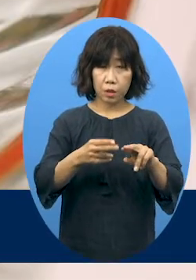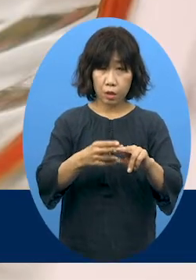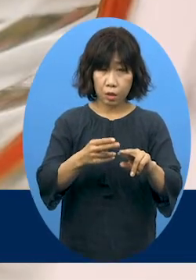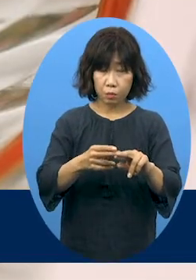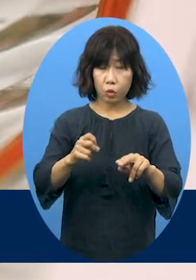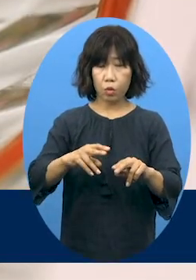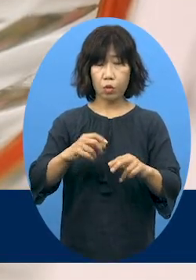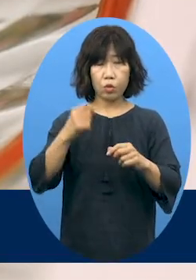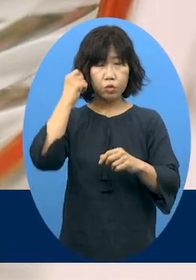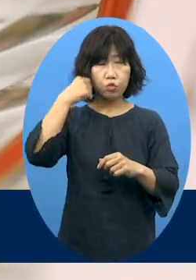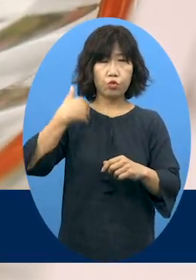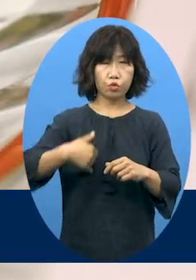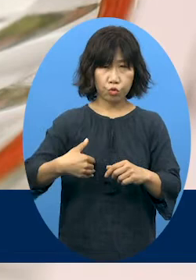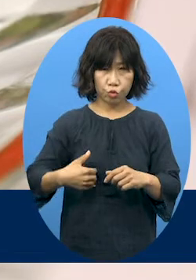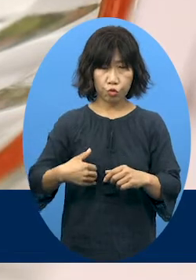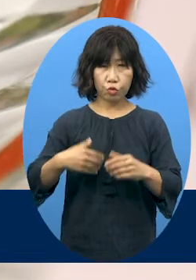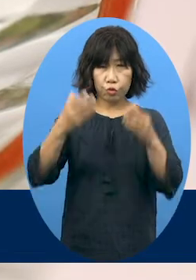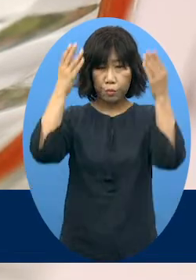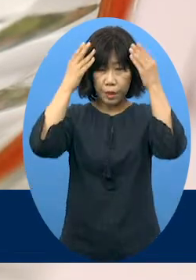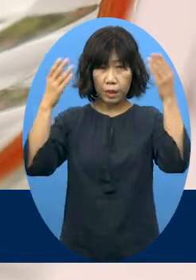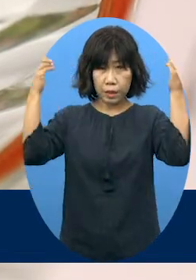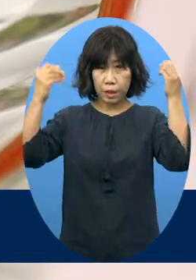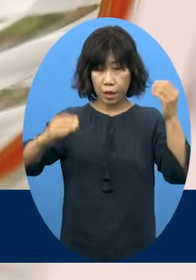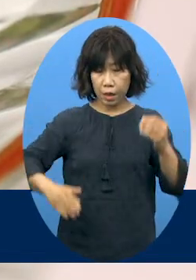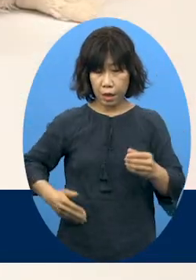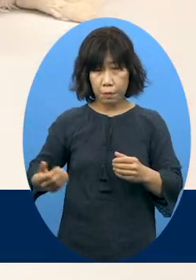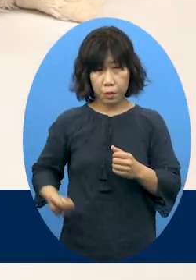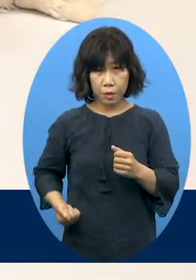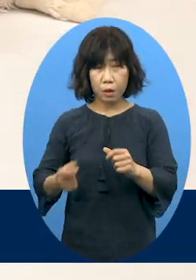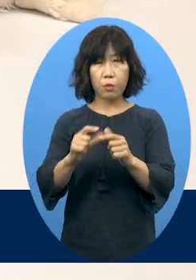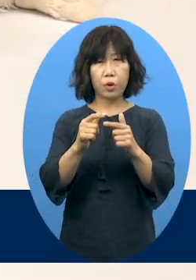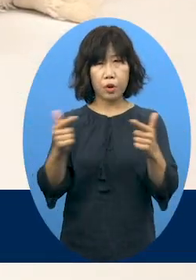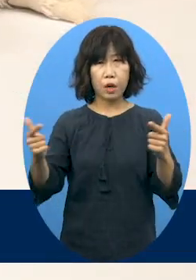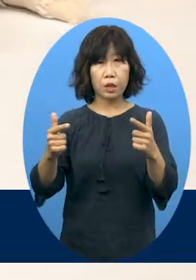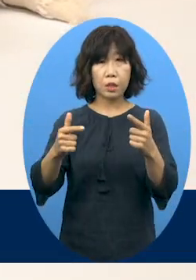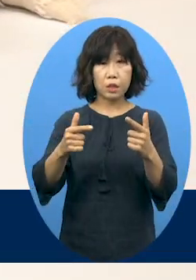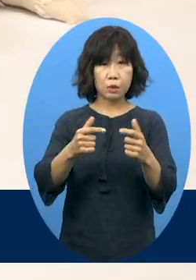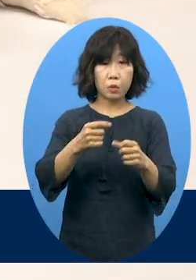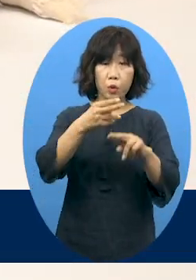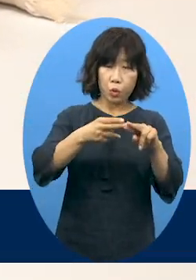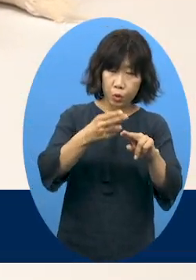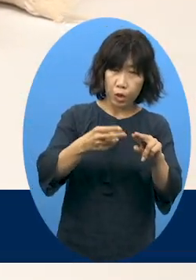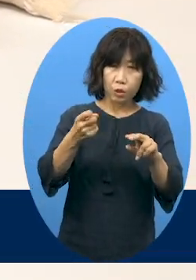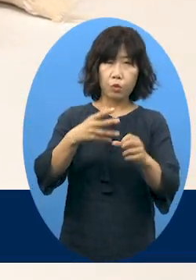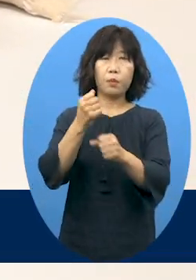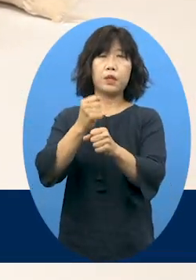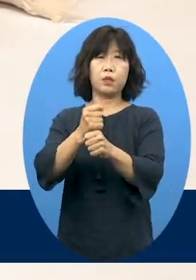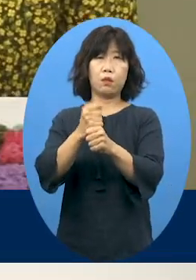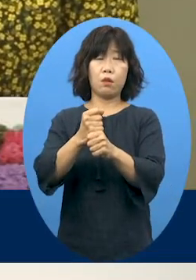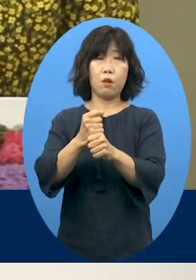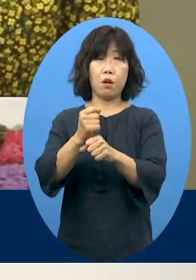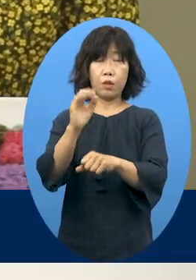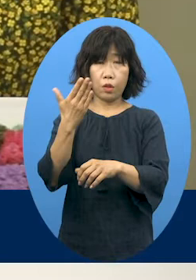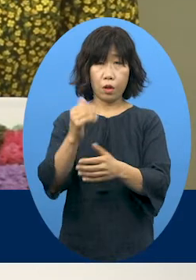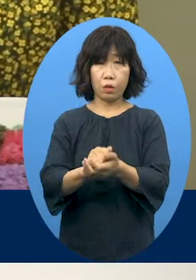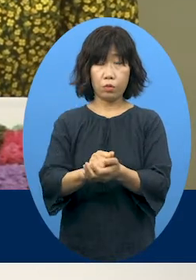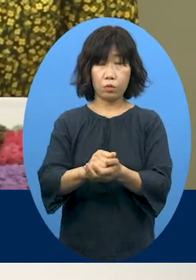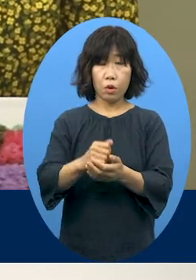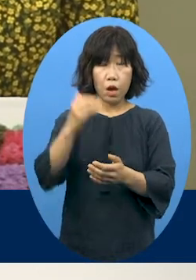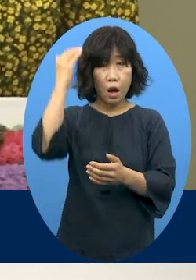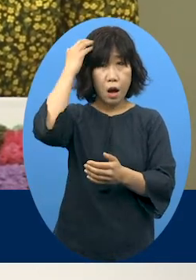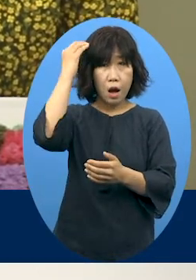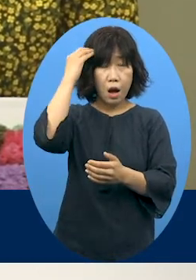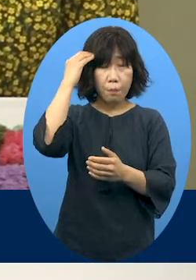시청자와 함께 중국 베트남 요리 캄보디아가 랜들 한국 스칸디아 모스 한반도 등을 만들어 보는